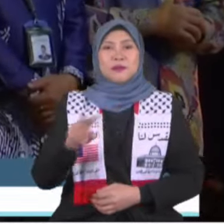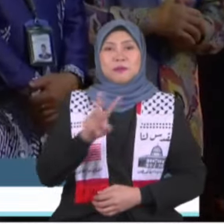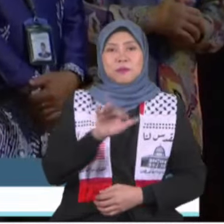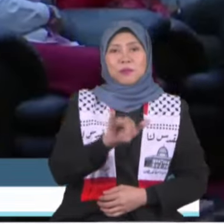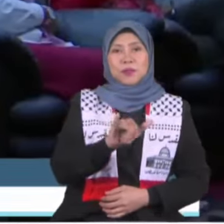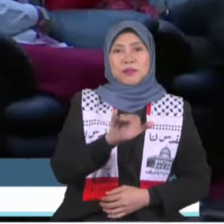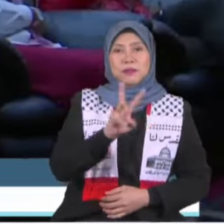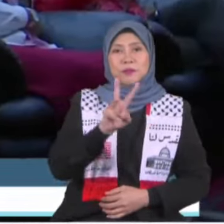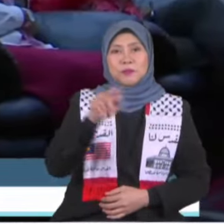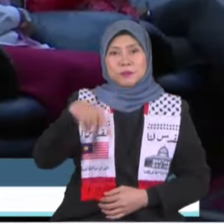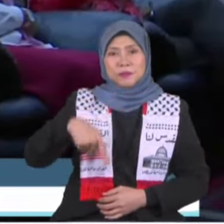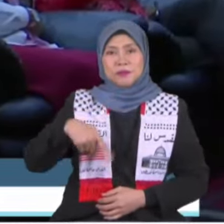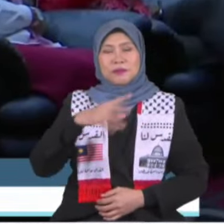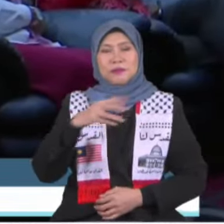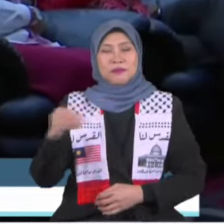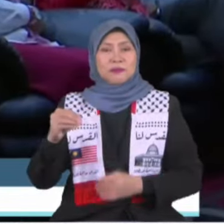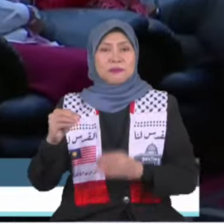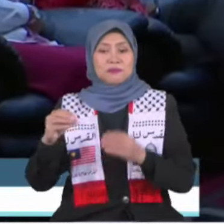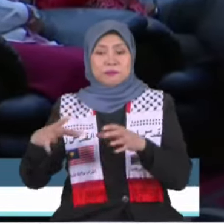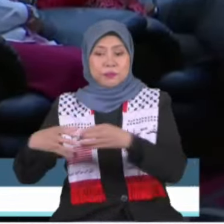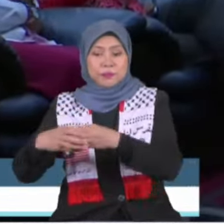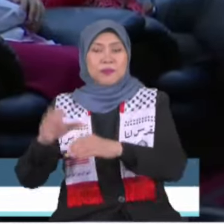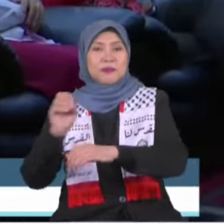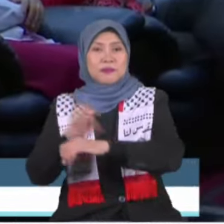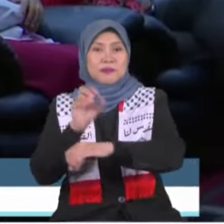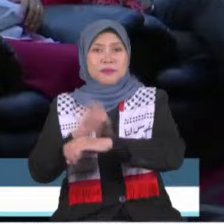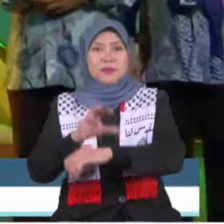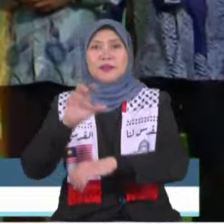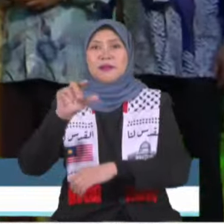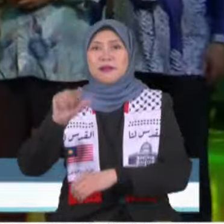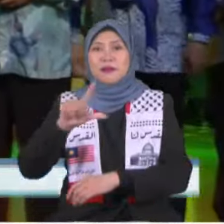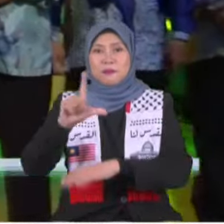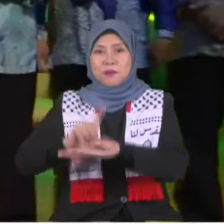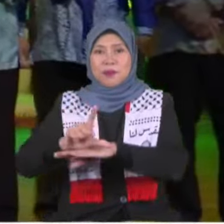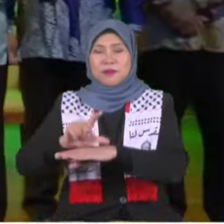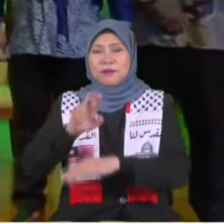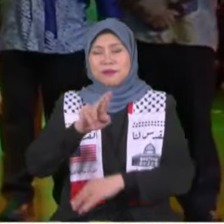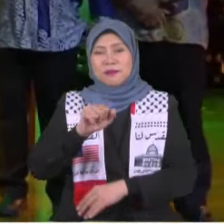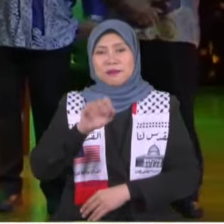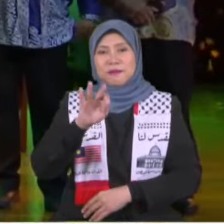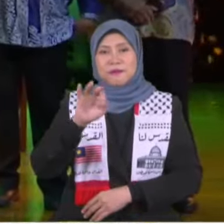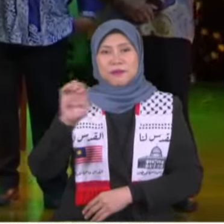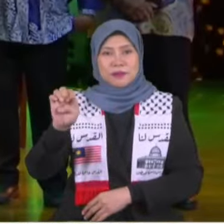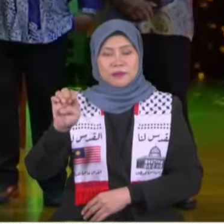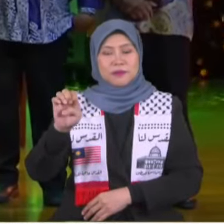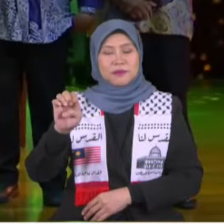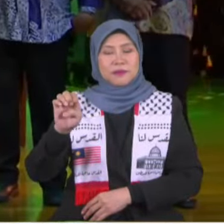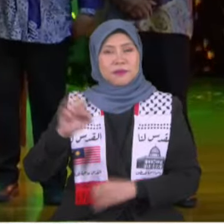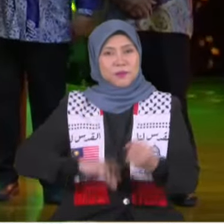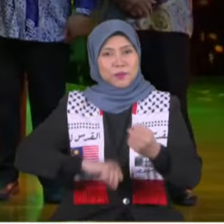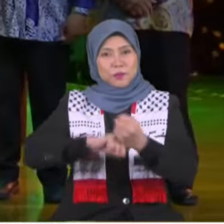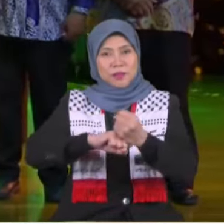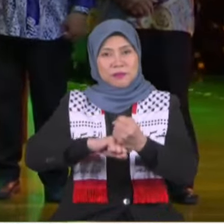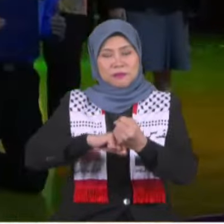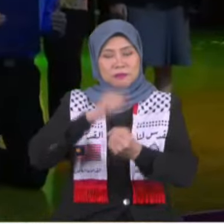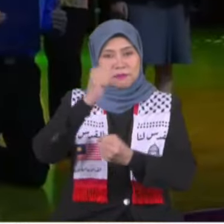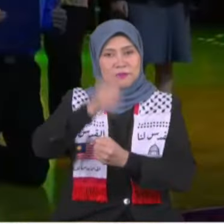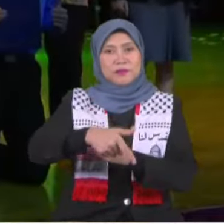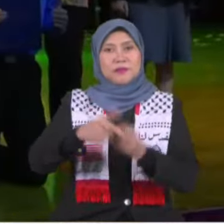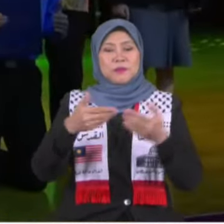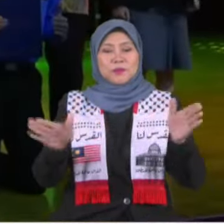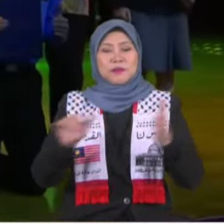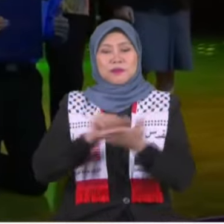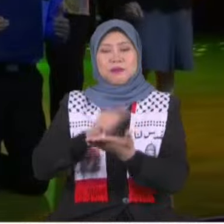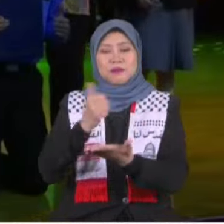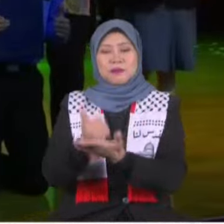YWP dan Pengerusi Majlis Penasihat Giat Mara Labuan, Datuk Muhammad Rafi Datuk Ali Hassan, menyumbang untuk pembukaan